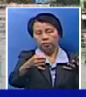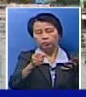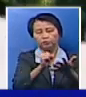saham